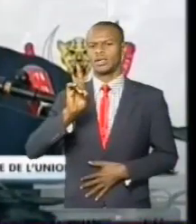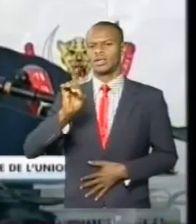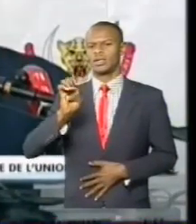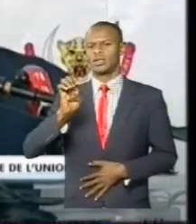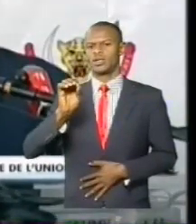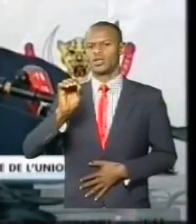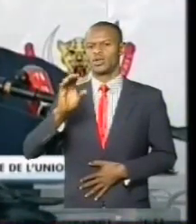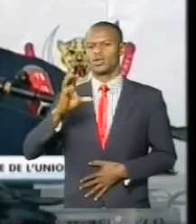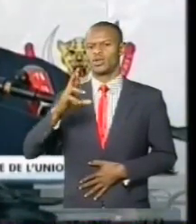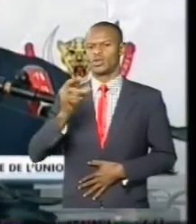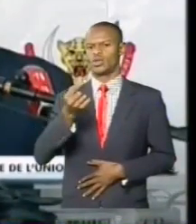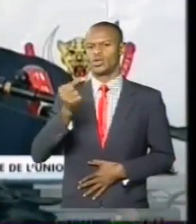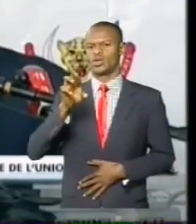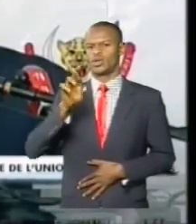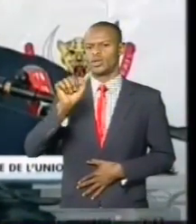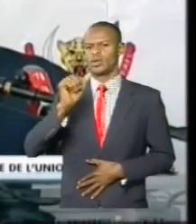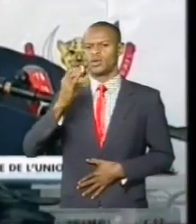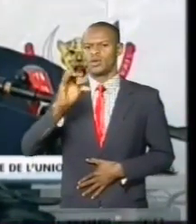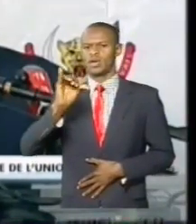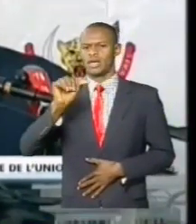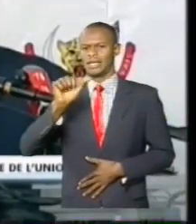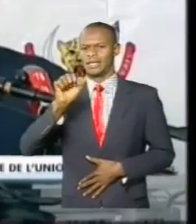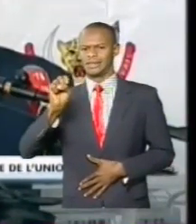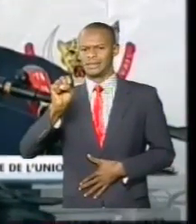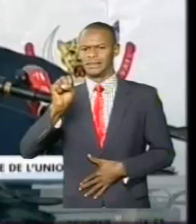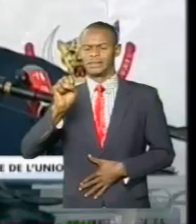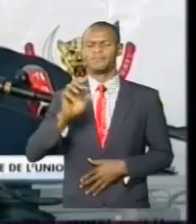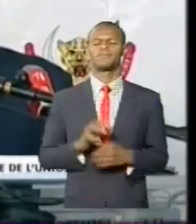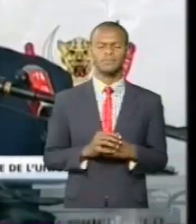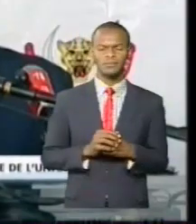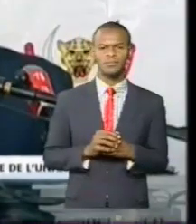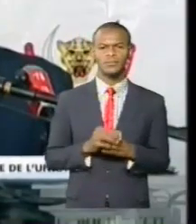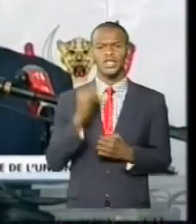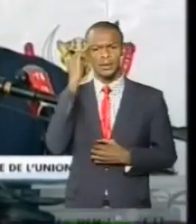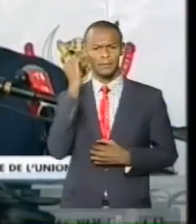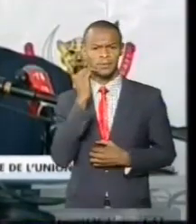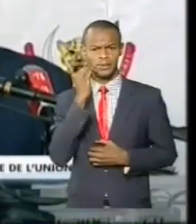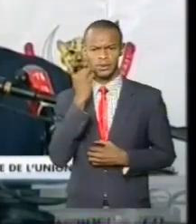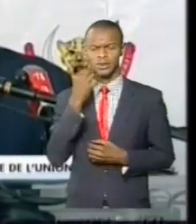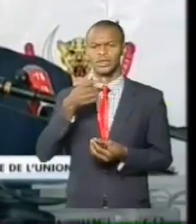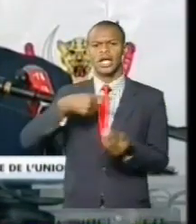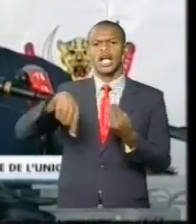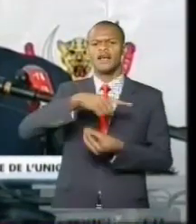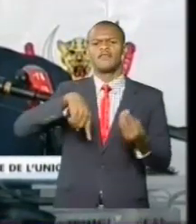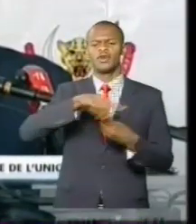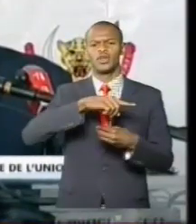Kunzi Bikawa. Ministre de l'Environnement et Développement